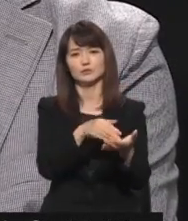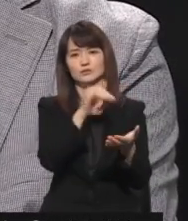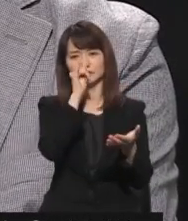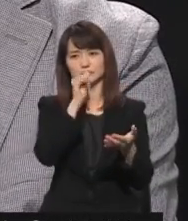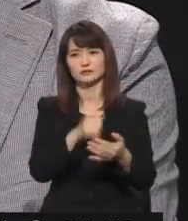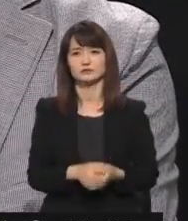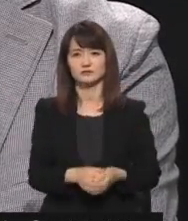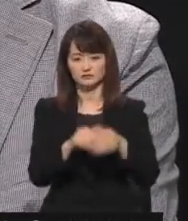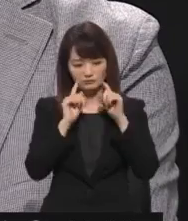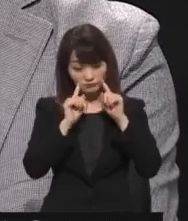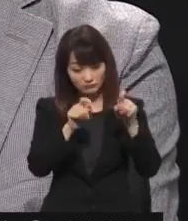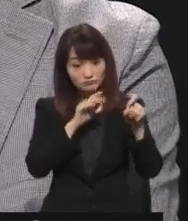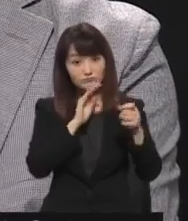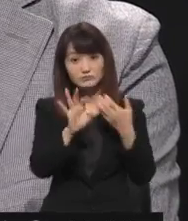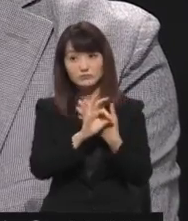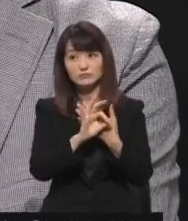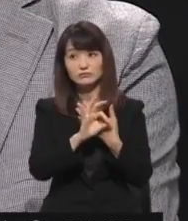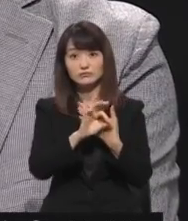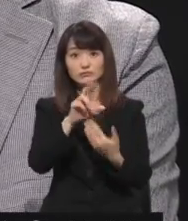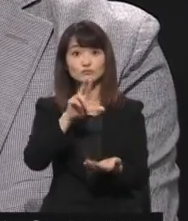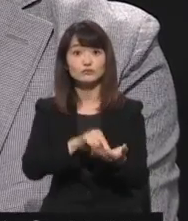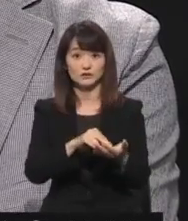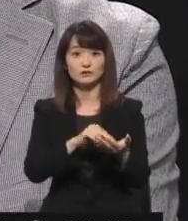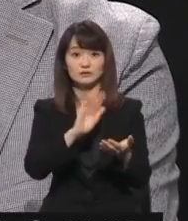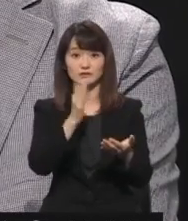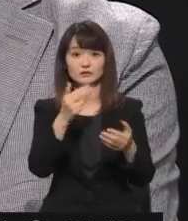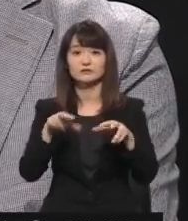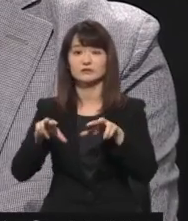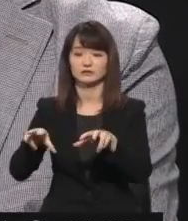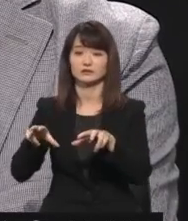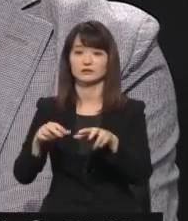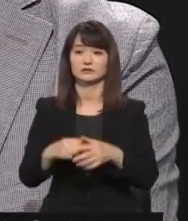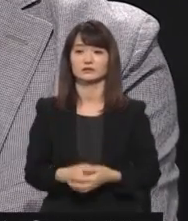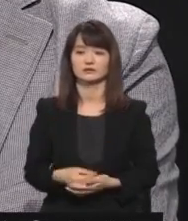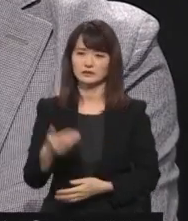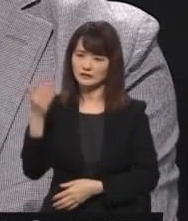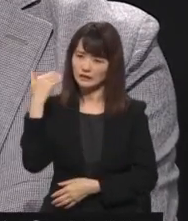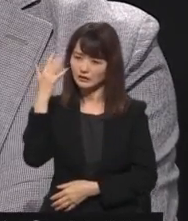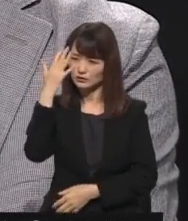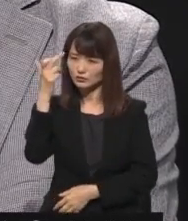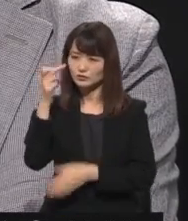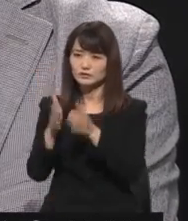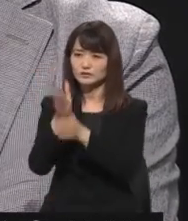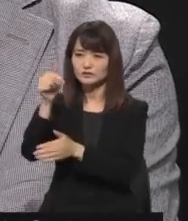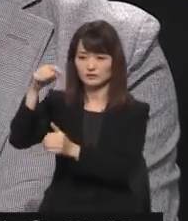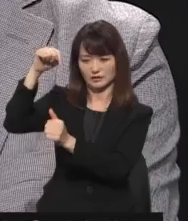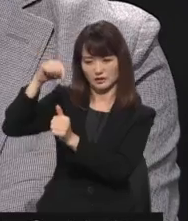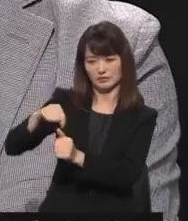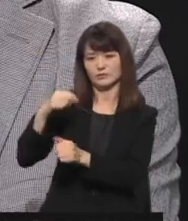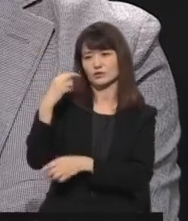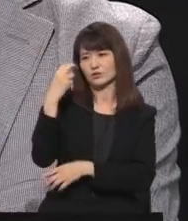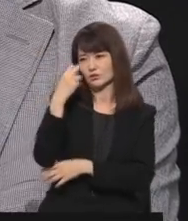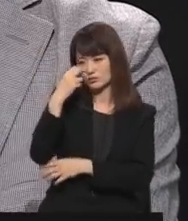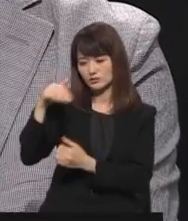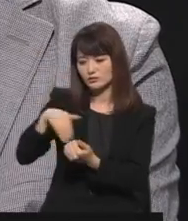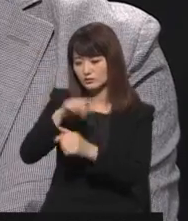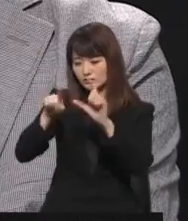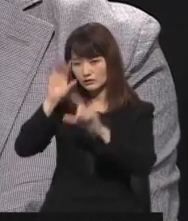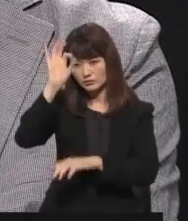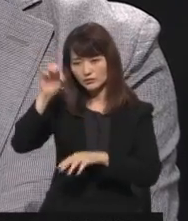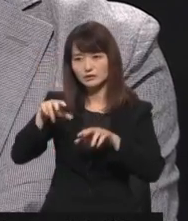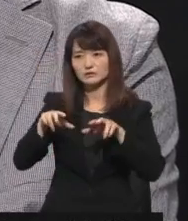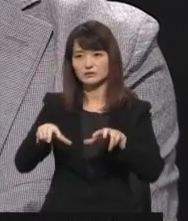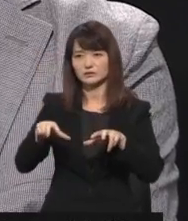5억이 사실이면 엄청나 문제겠죠 하지만 현재로서는 과거 굴 산 시작 아명 수사 논란에 지켜봤던 현 정부가